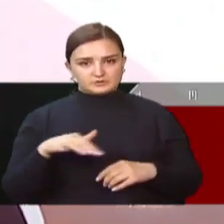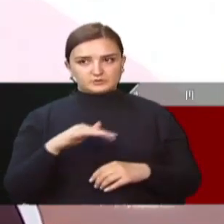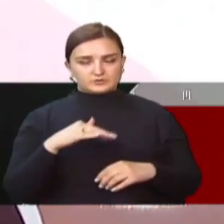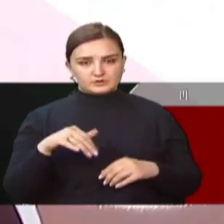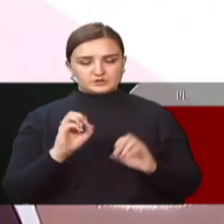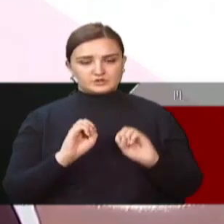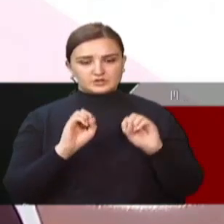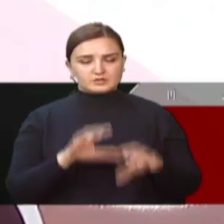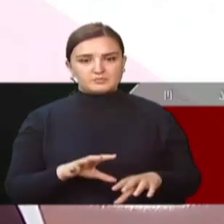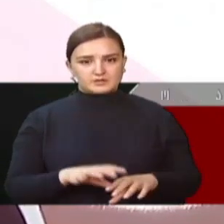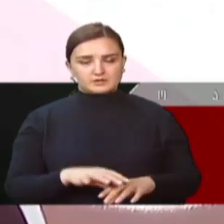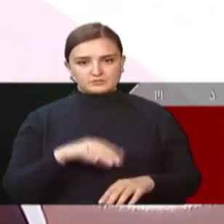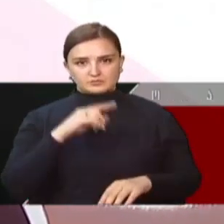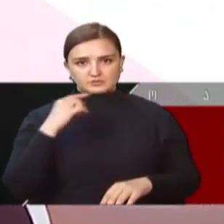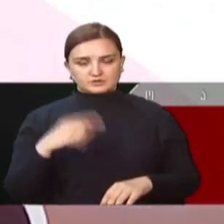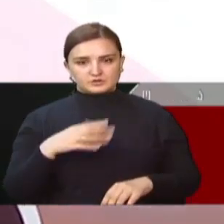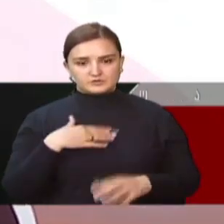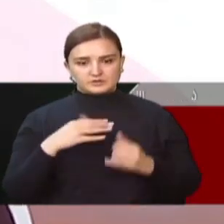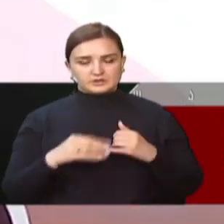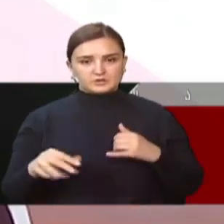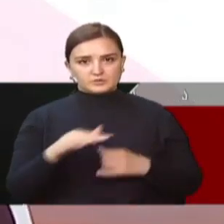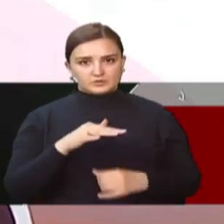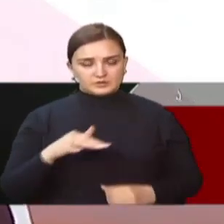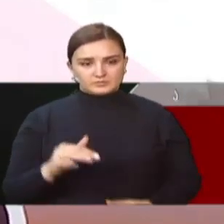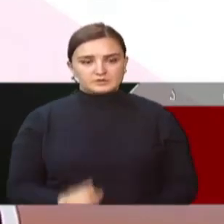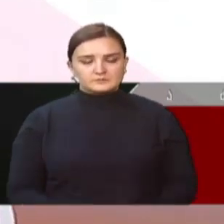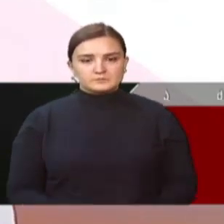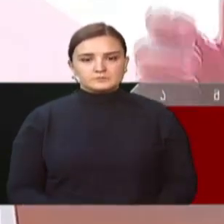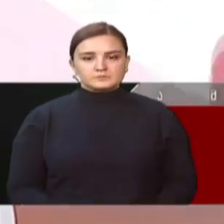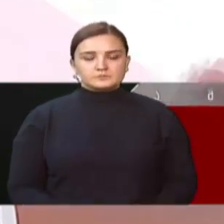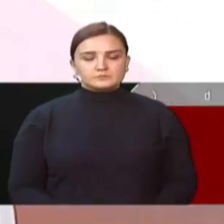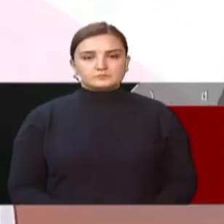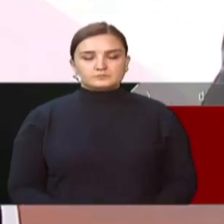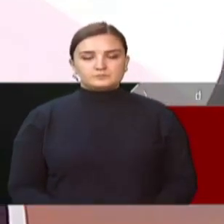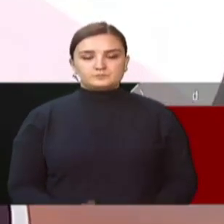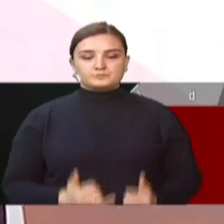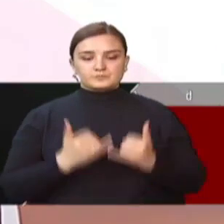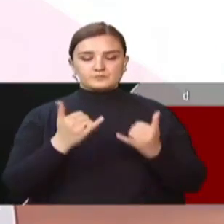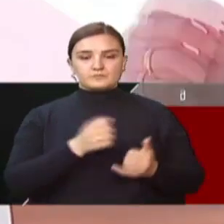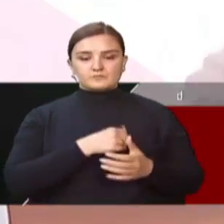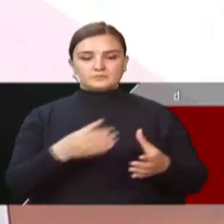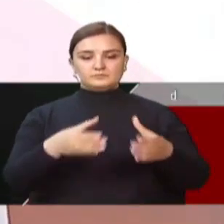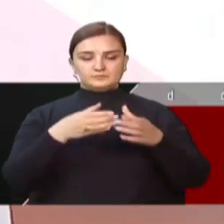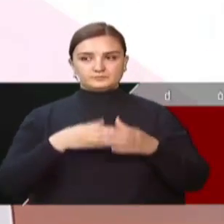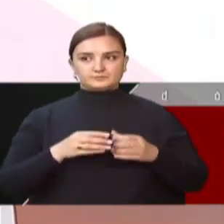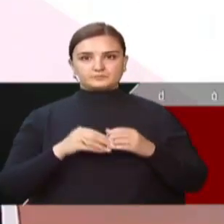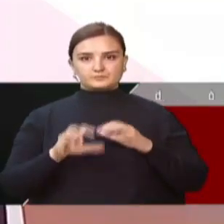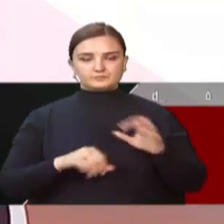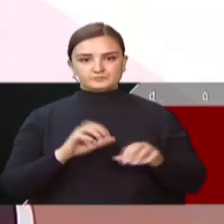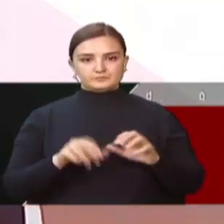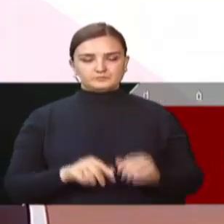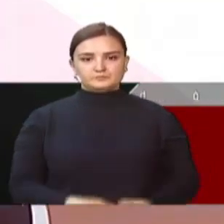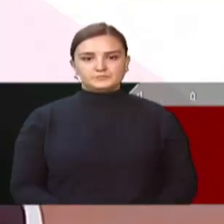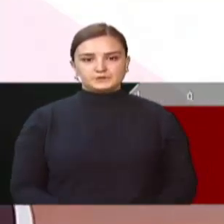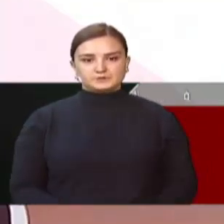mats čabara, ruseț, ce nu e teritorie bi, da utmuda, și mui cu anđari, da ca nu ocupați, da mi șemdec, kada